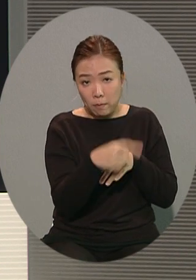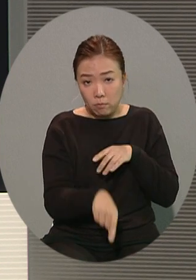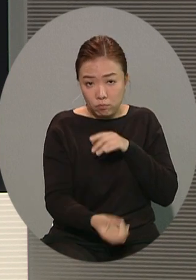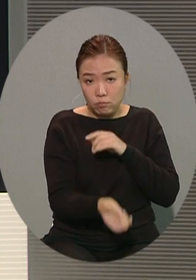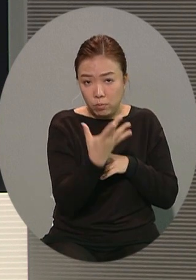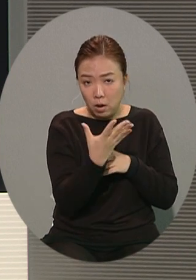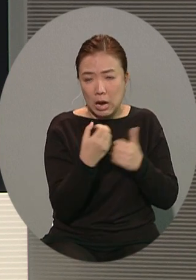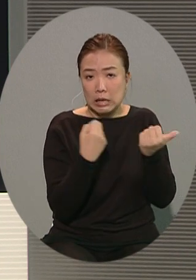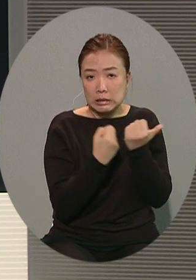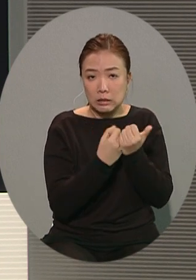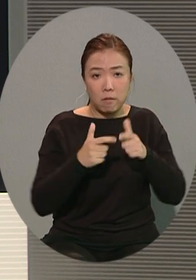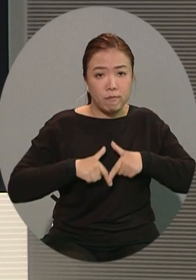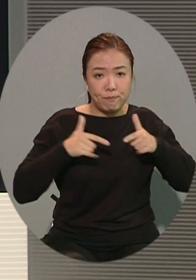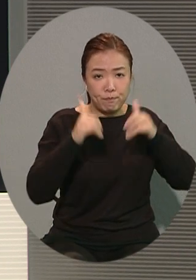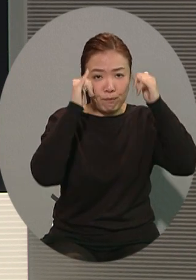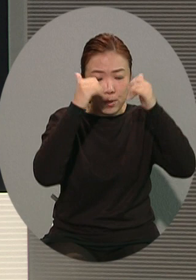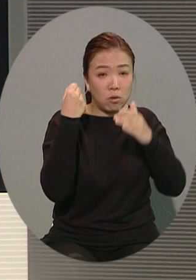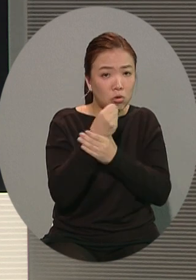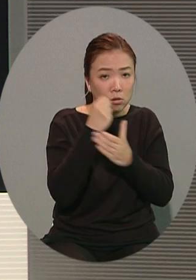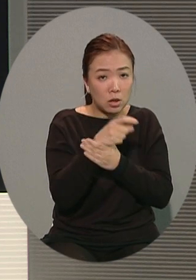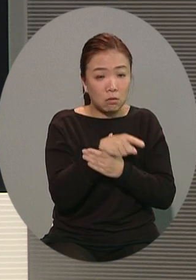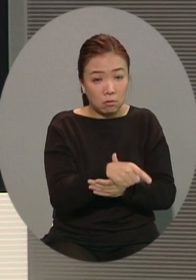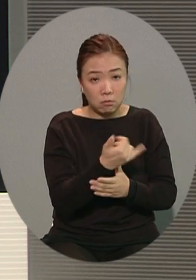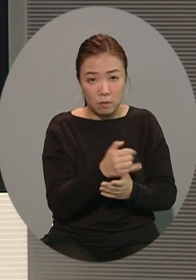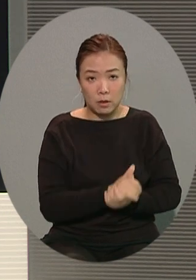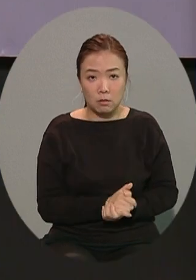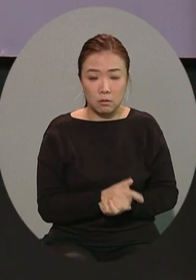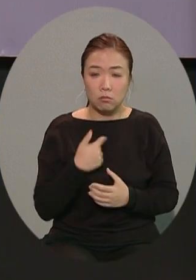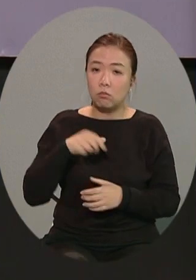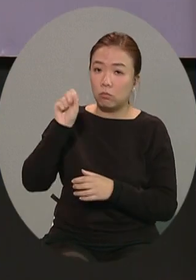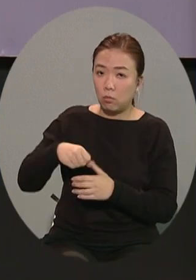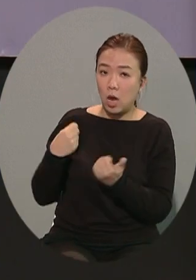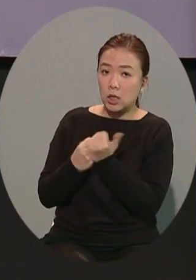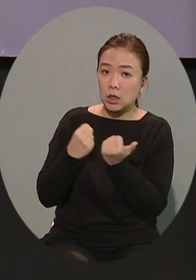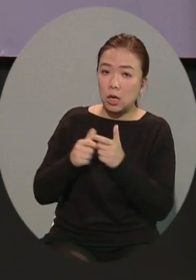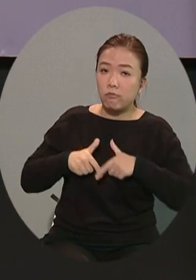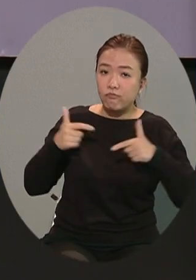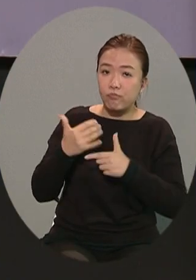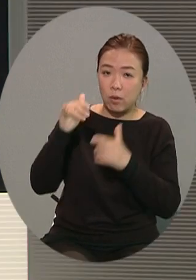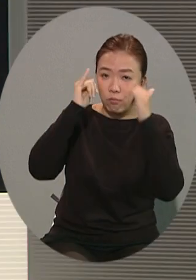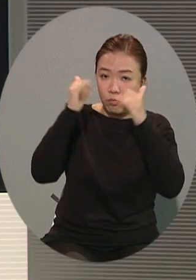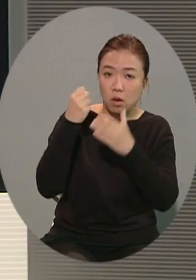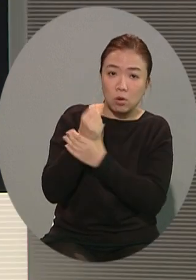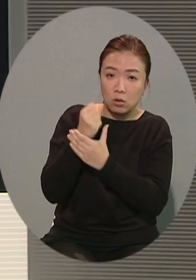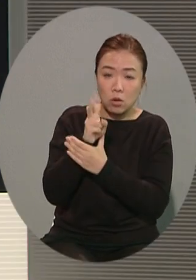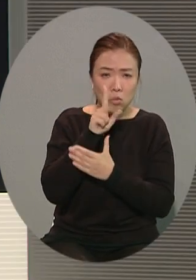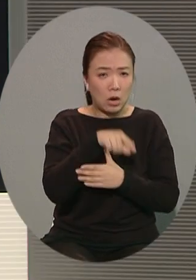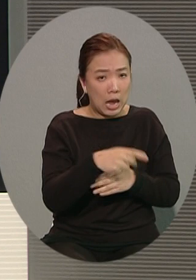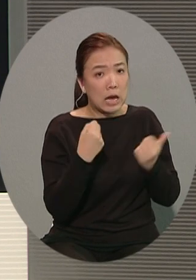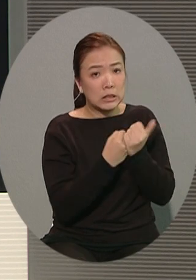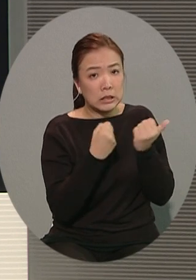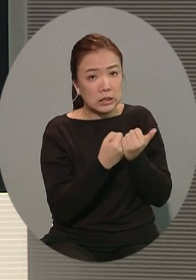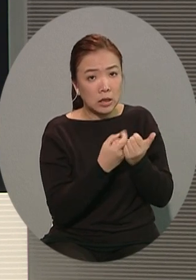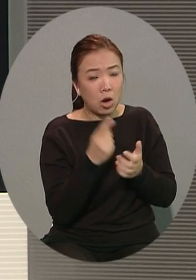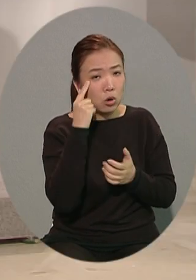係支持勇武抗爭，你係咪支持勇武抗爭？ 我係支持勇武抗爭。 如果你支持勇武抗爭， 不如俾我問翻